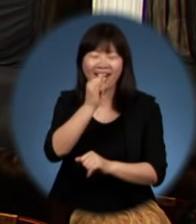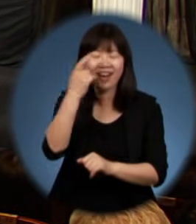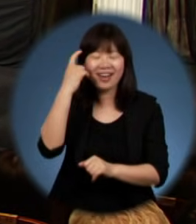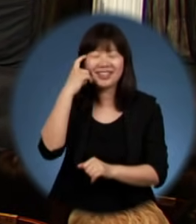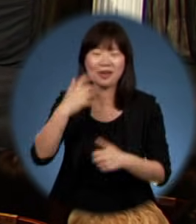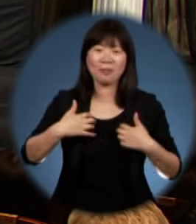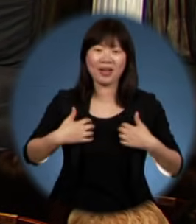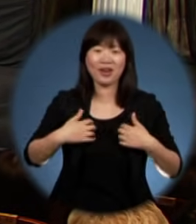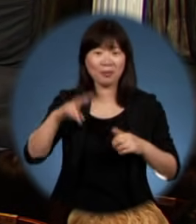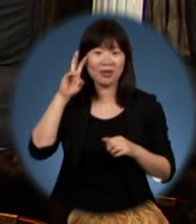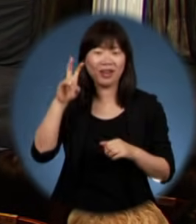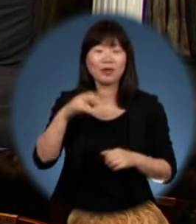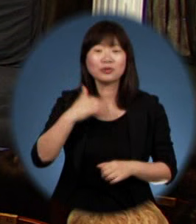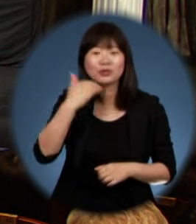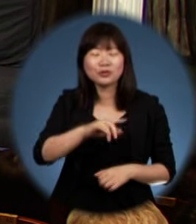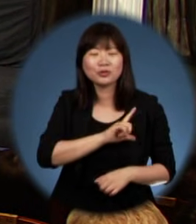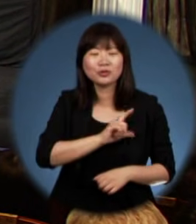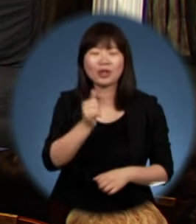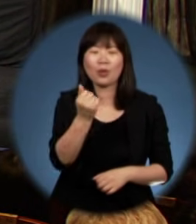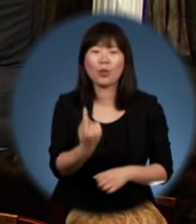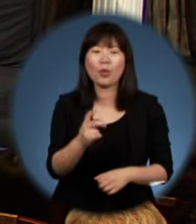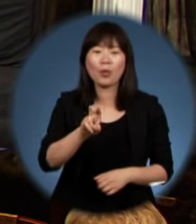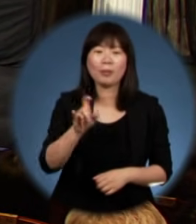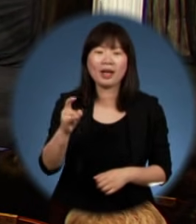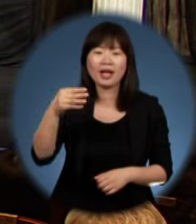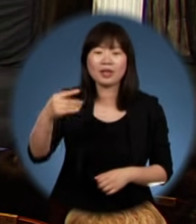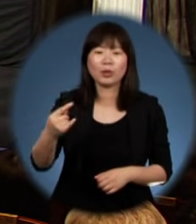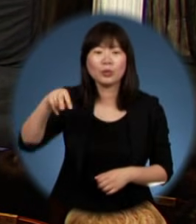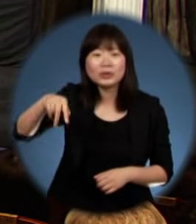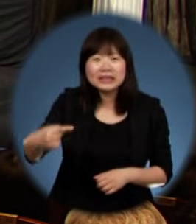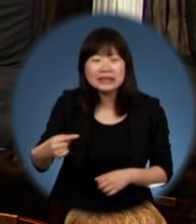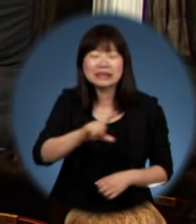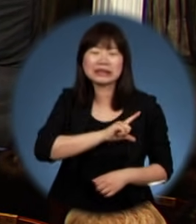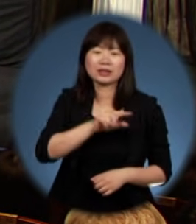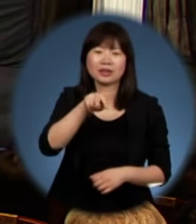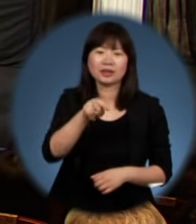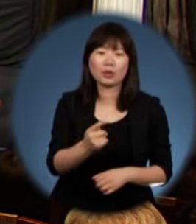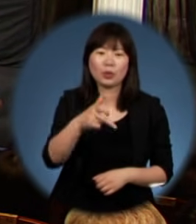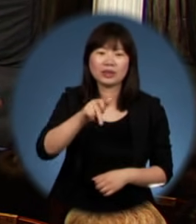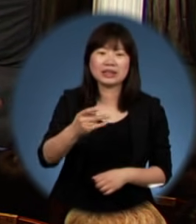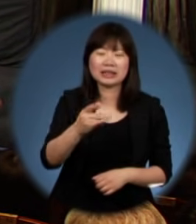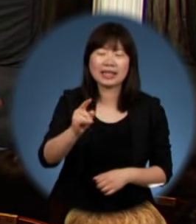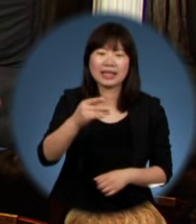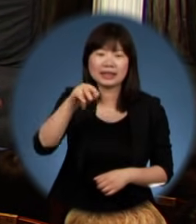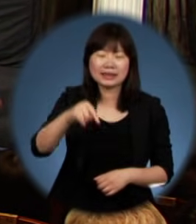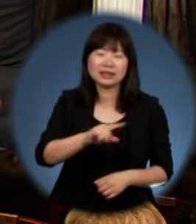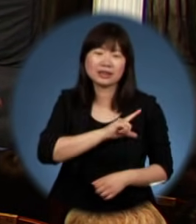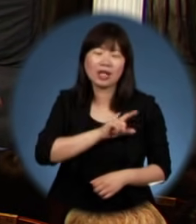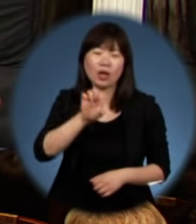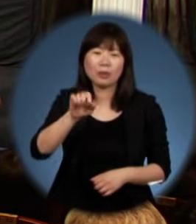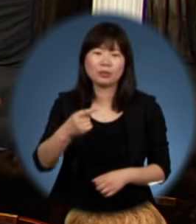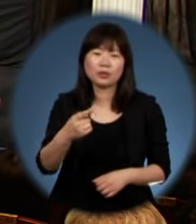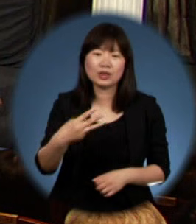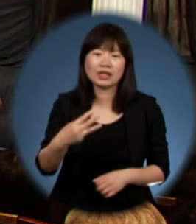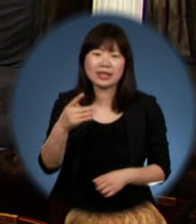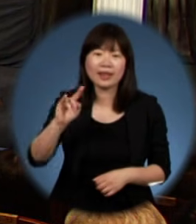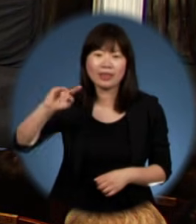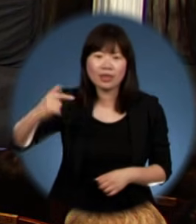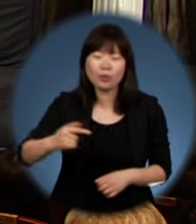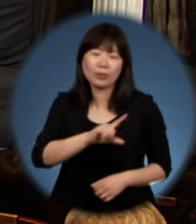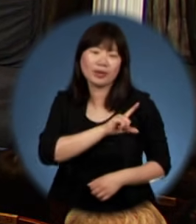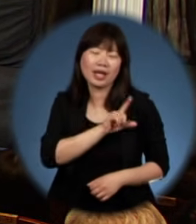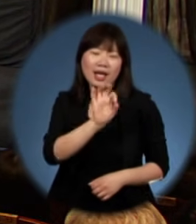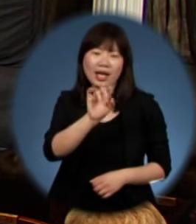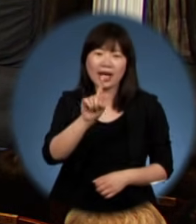텐데요 누구냐 아 호메로스 쏘카 테스 플라 톰 그리고 알렉스